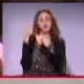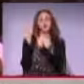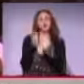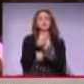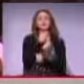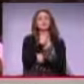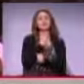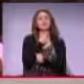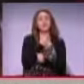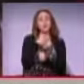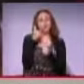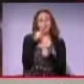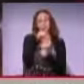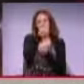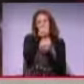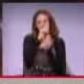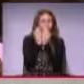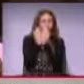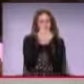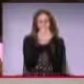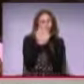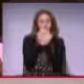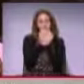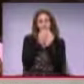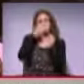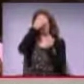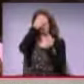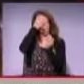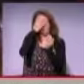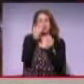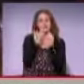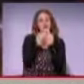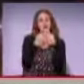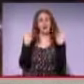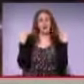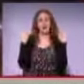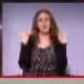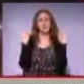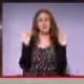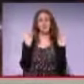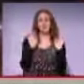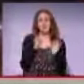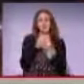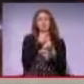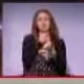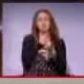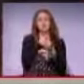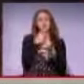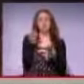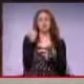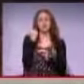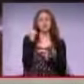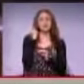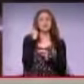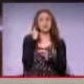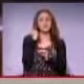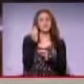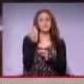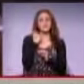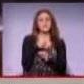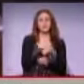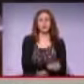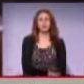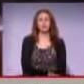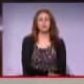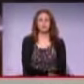لي، حافظ القران كله. الحمد لله ما شاء الله. هتسمعني صوتك؟ عينيا. يلا اتفضل. تحب